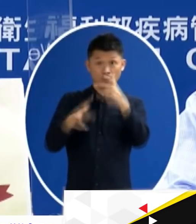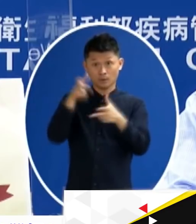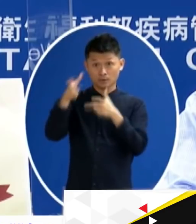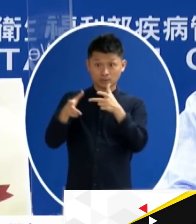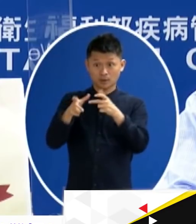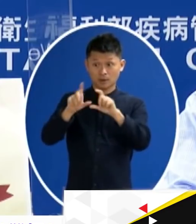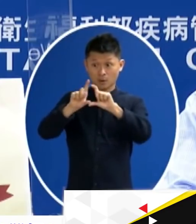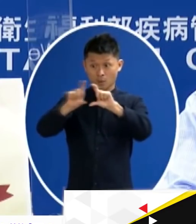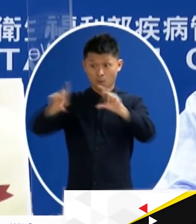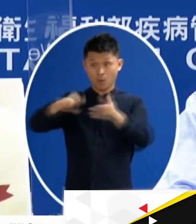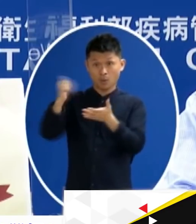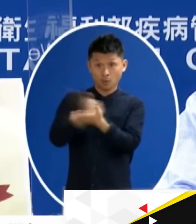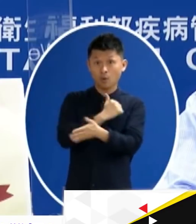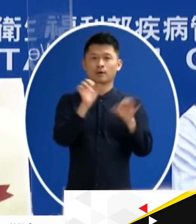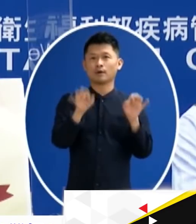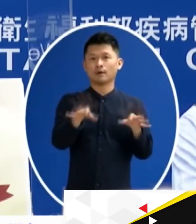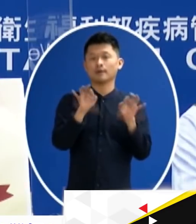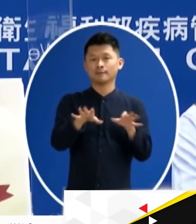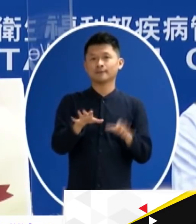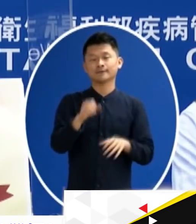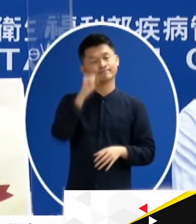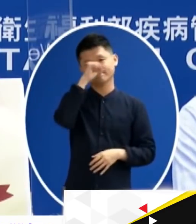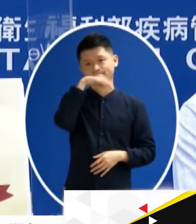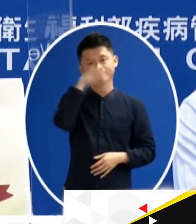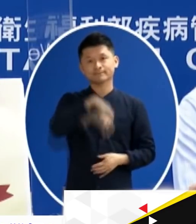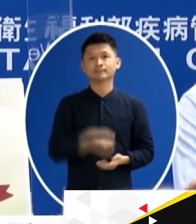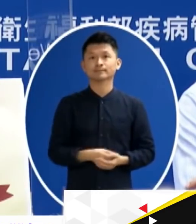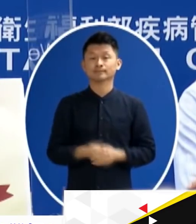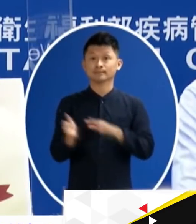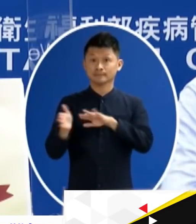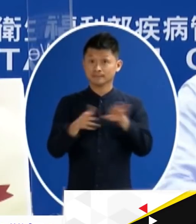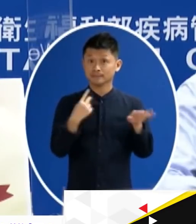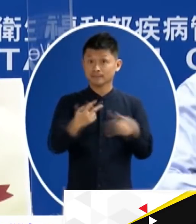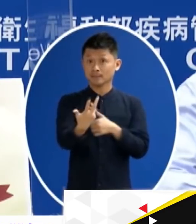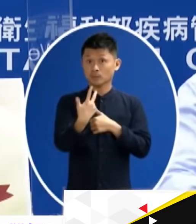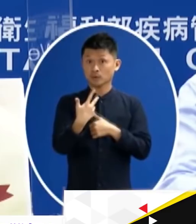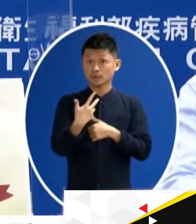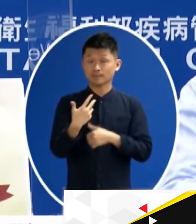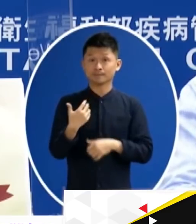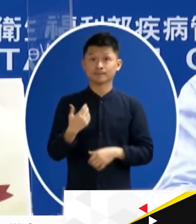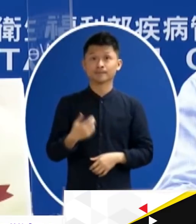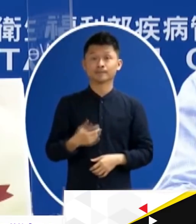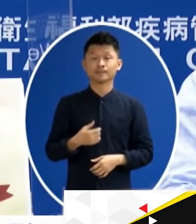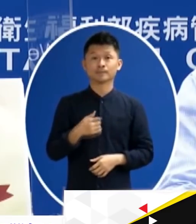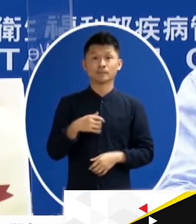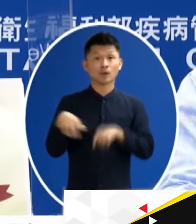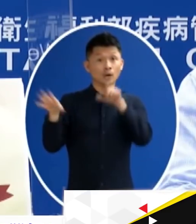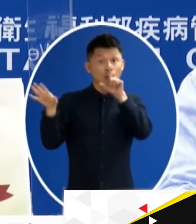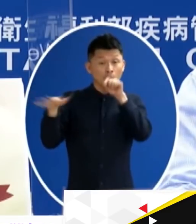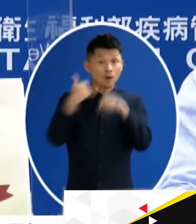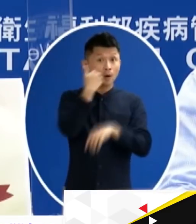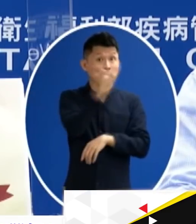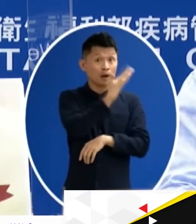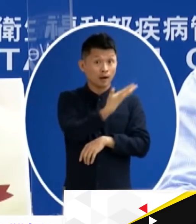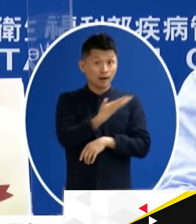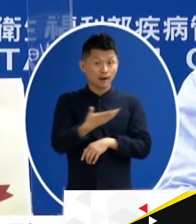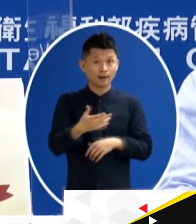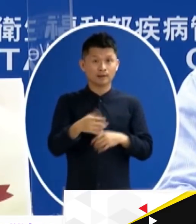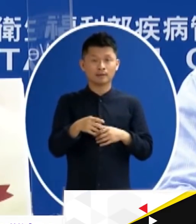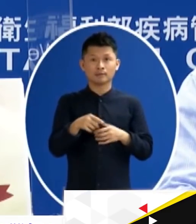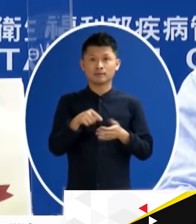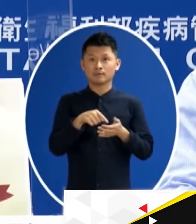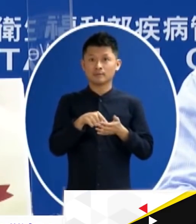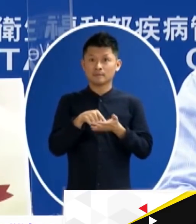供货的一个确认文件。那至于刚才你讲到，就是说鸿海要进这个，我相关的文件他们是比较齐